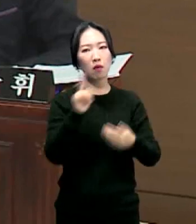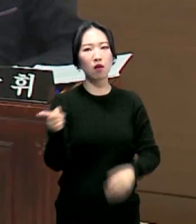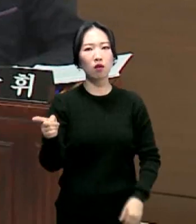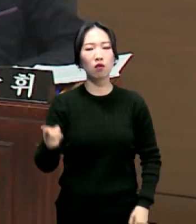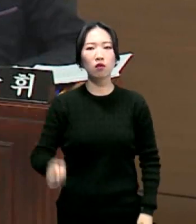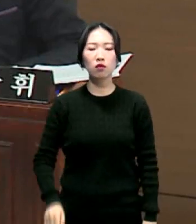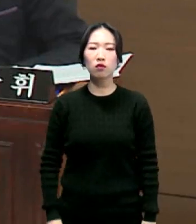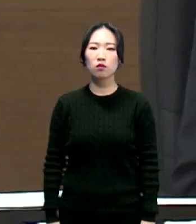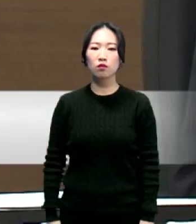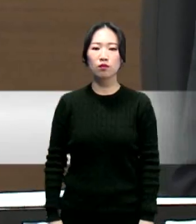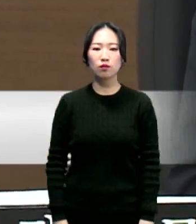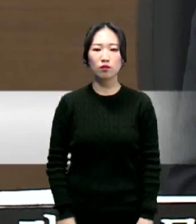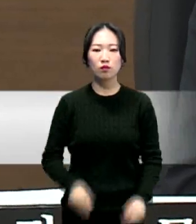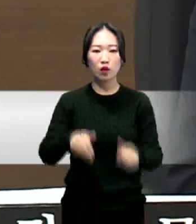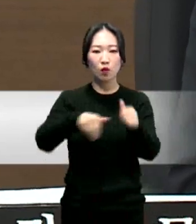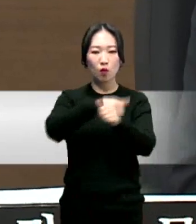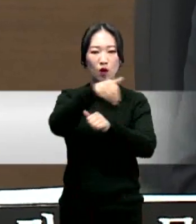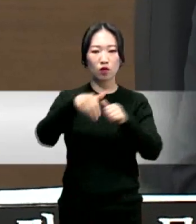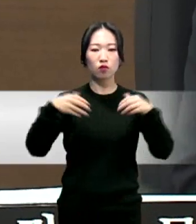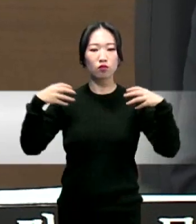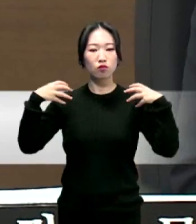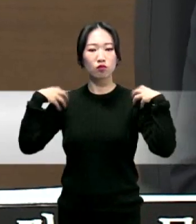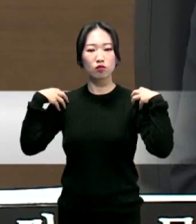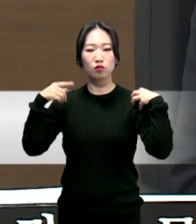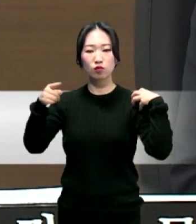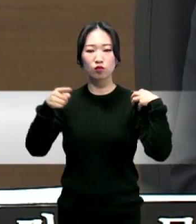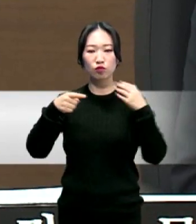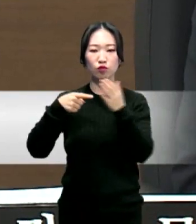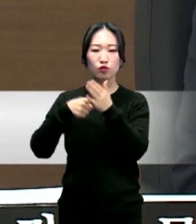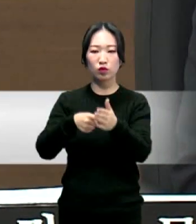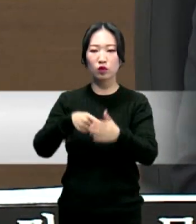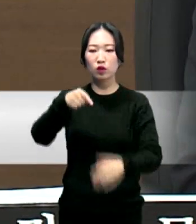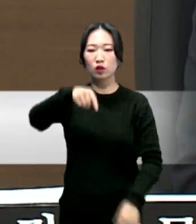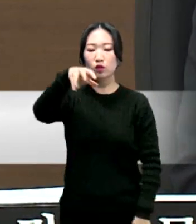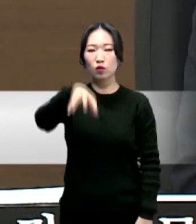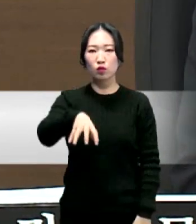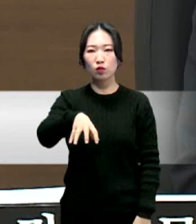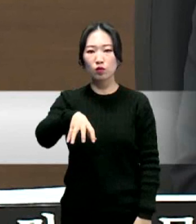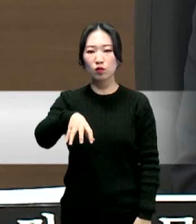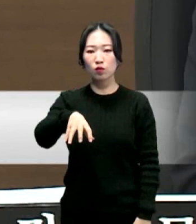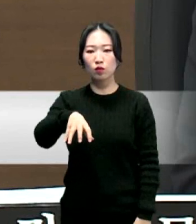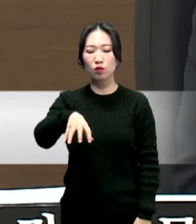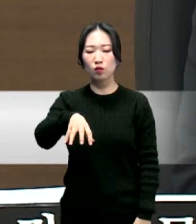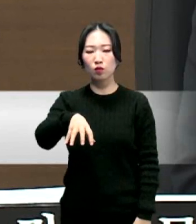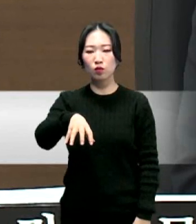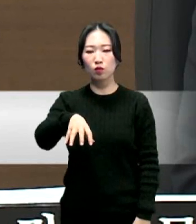때문입니다. 환경부에서 추진하는 청라소각장을 갖다가 전면